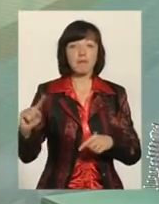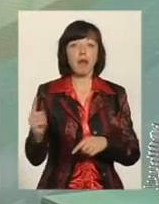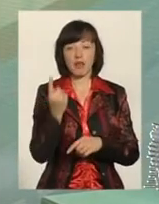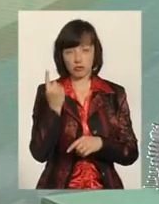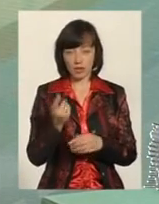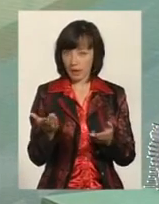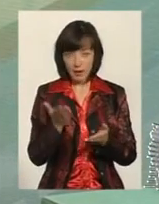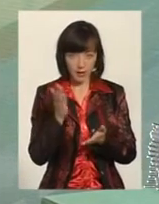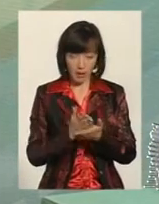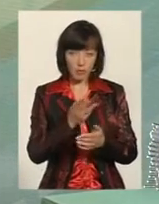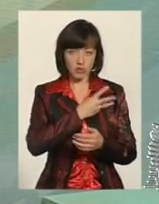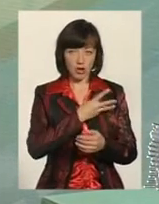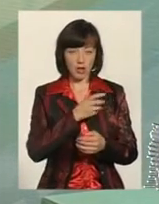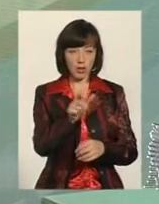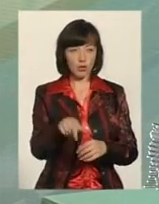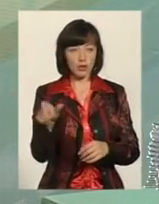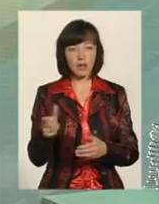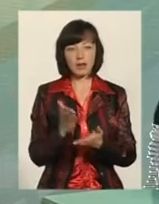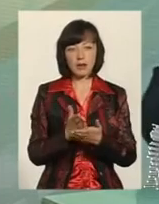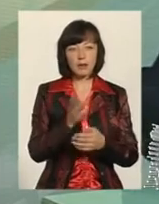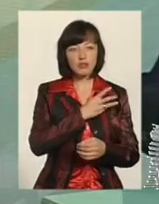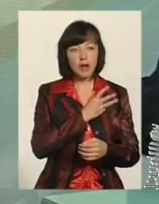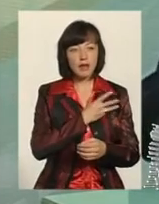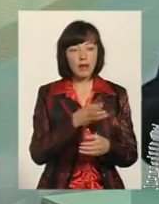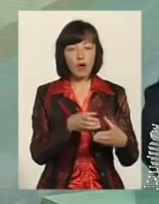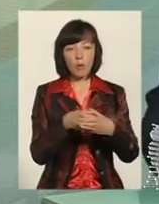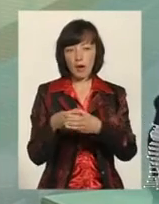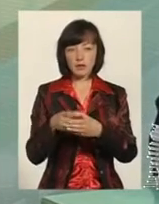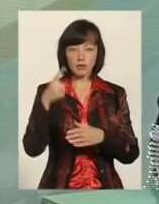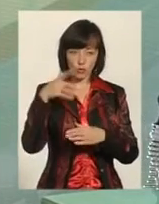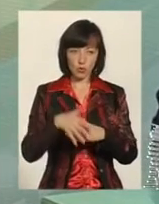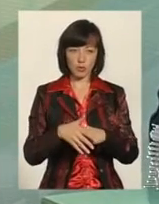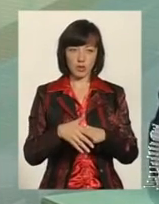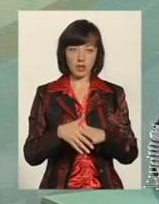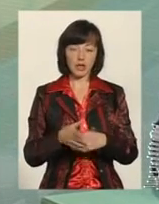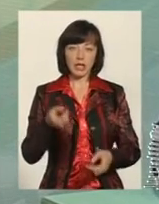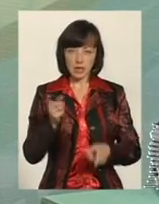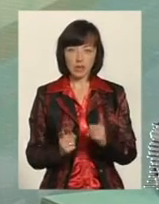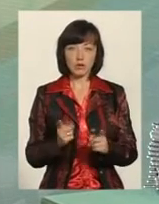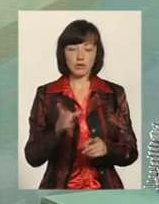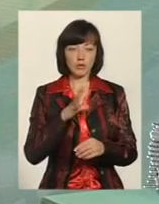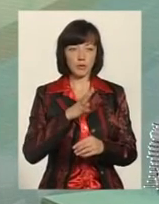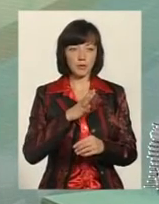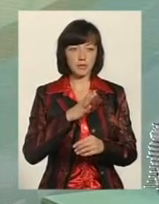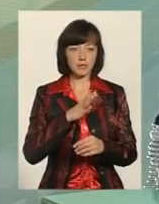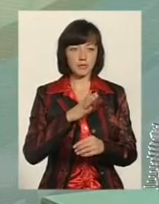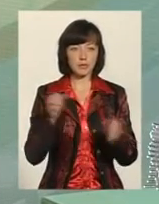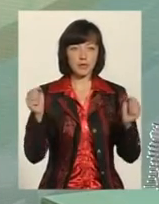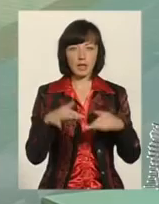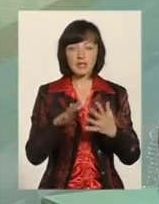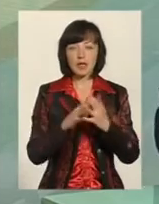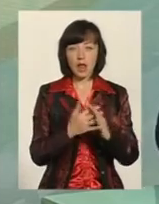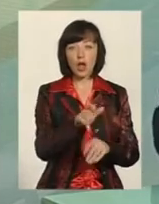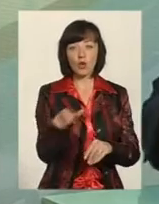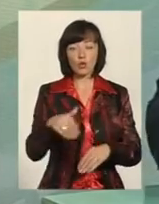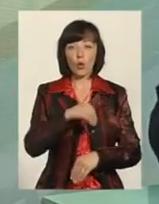які, ну, є бажання людей, є бажання громади. Ну, ви зрозумієте, що ми дійсно зустрічались там не на одному сході села. Люди